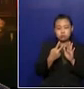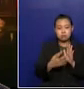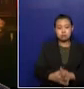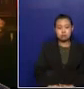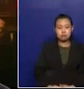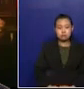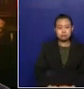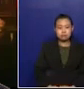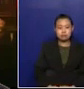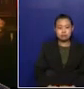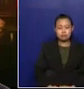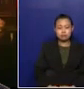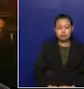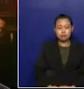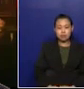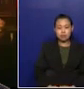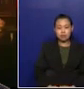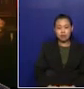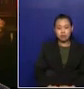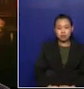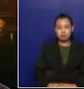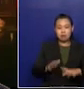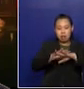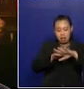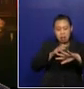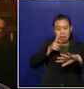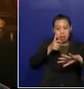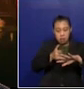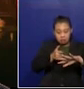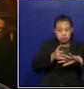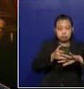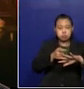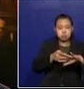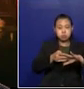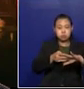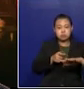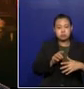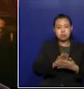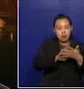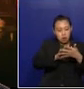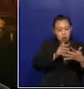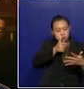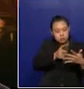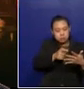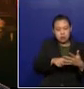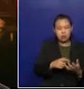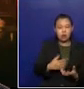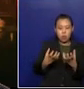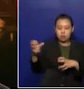ก็มันเท่ไงฮะเขาต้องไปอ่านบาร์โค้ดไงฮะก็ไปหยิบของแล้วมาใส่รถเข็นฮ